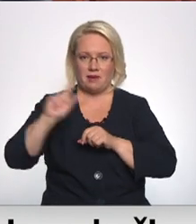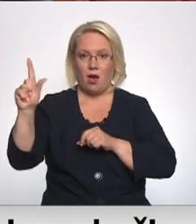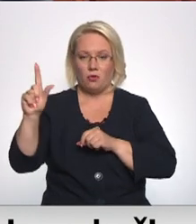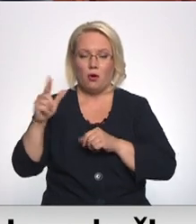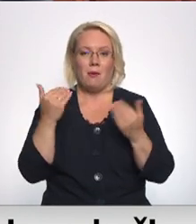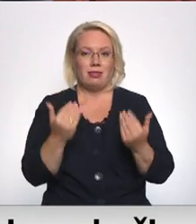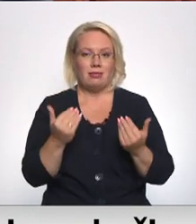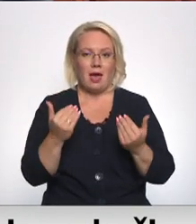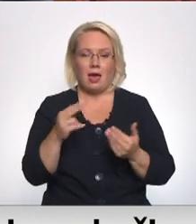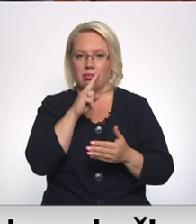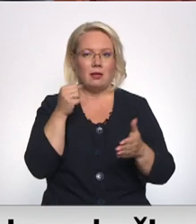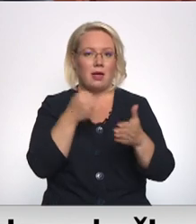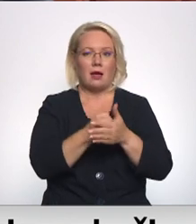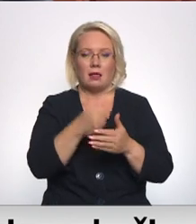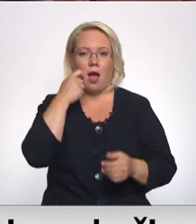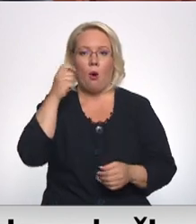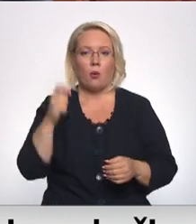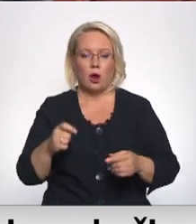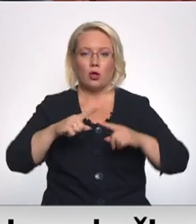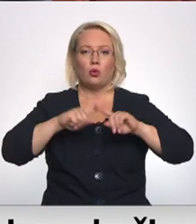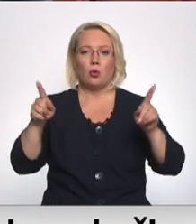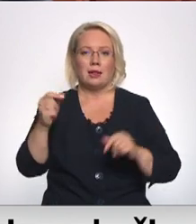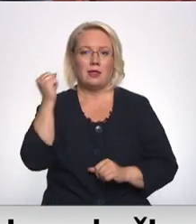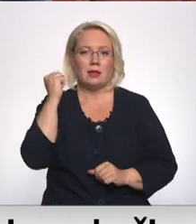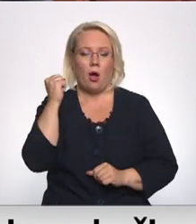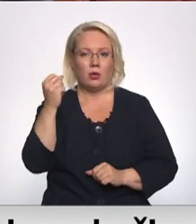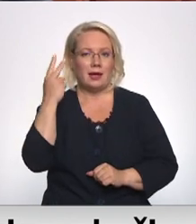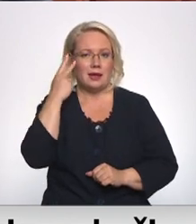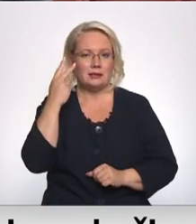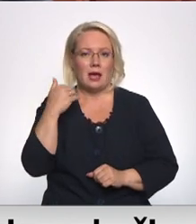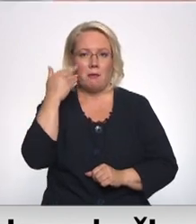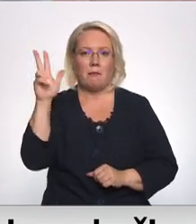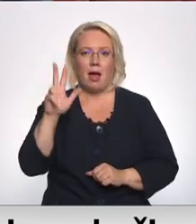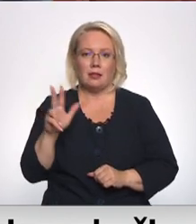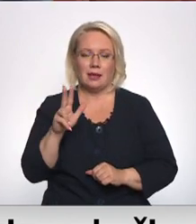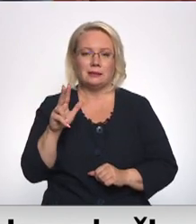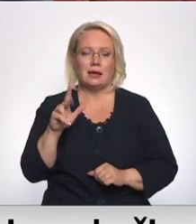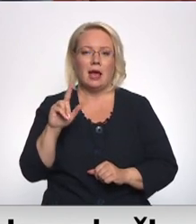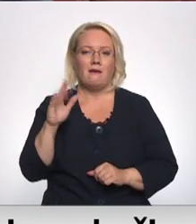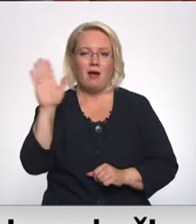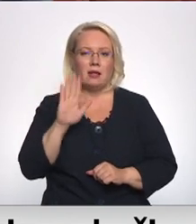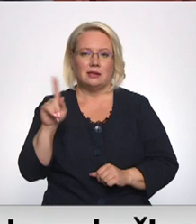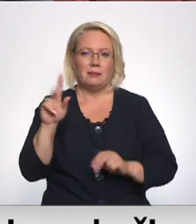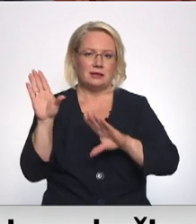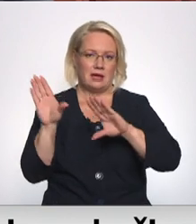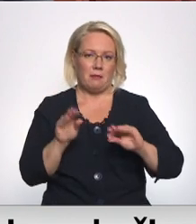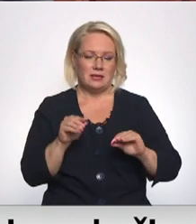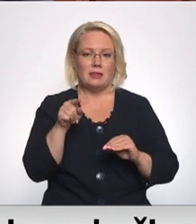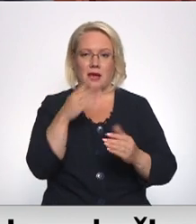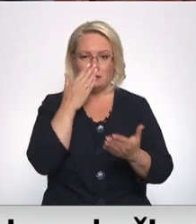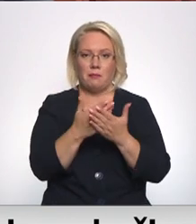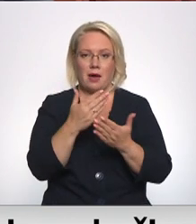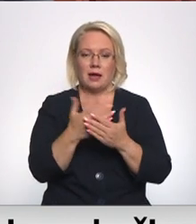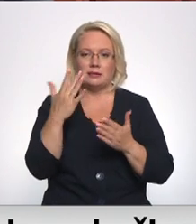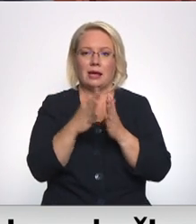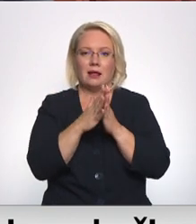kad viņš netiek galā ar Ukrainu, tad tūlītēji draudu riski Baltijas valstīm ir nedaudz samazinājušies. Tas vēlreiz parāda, cik